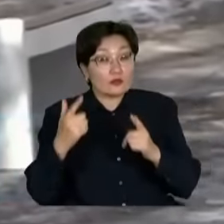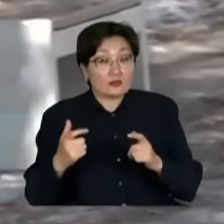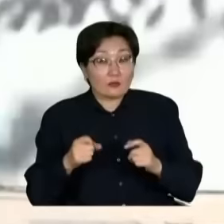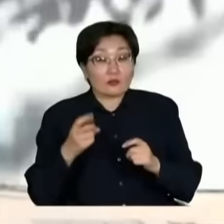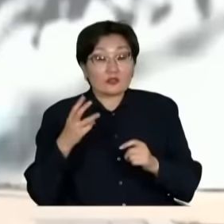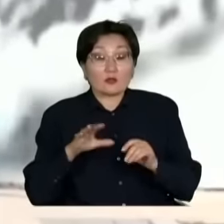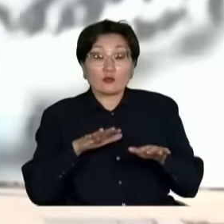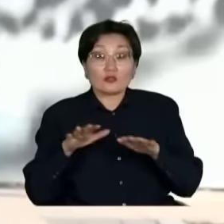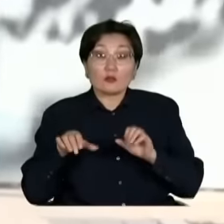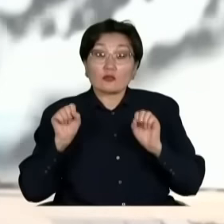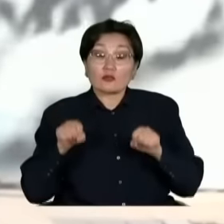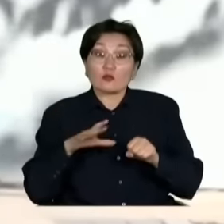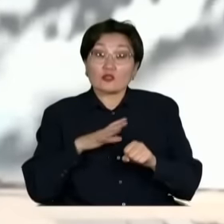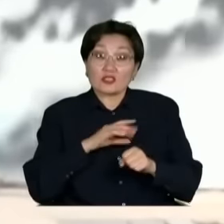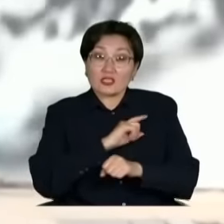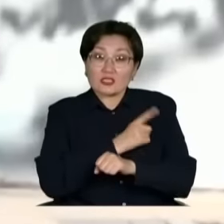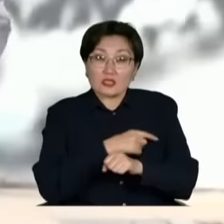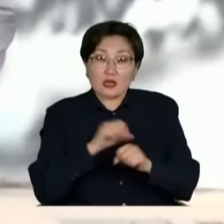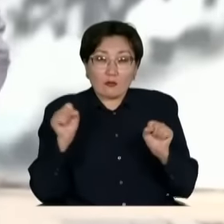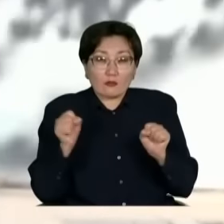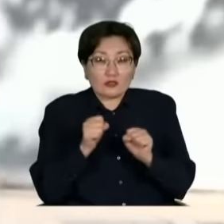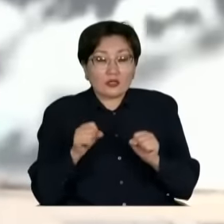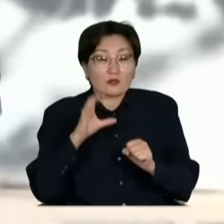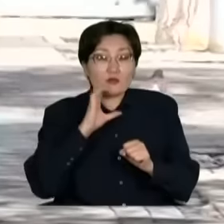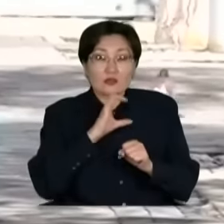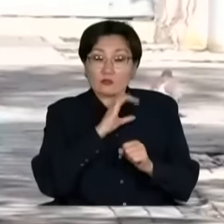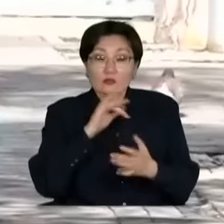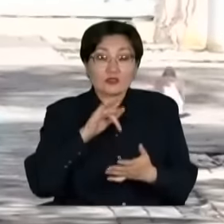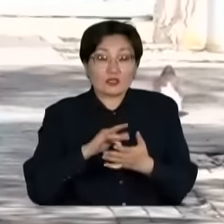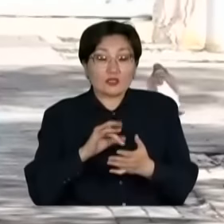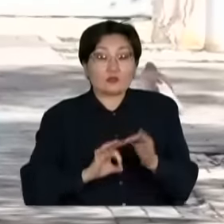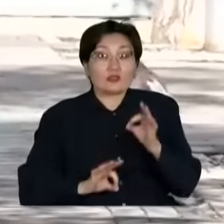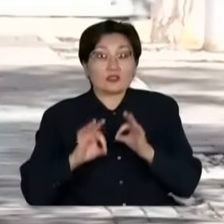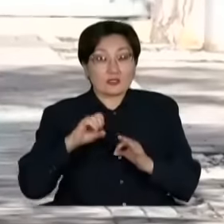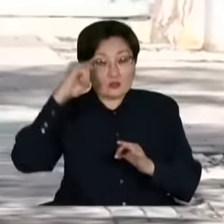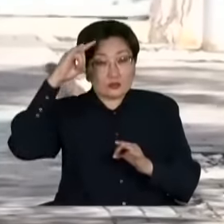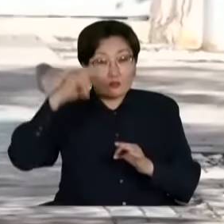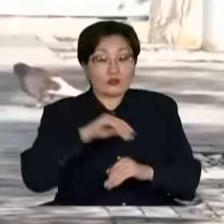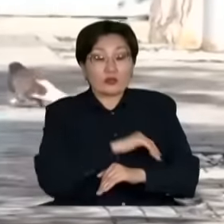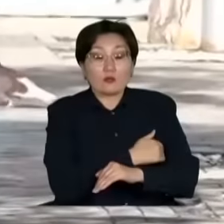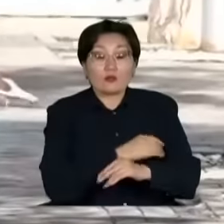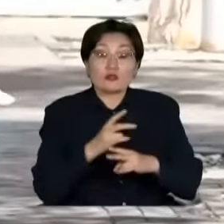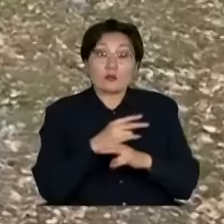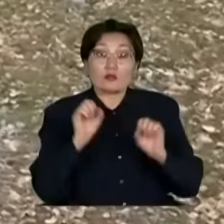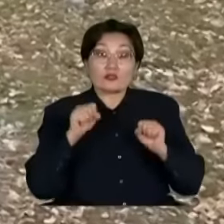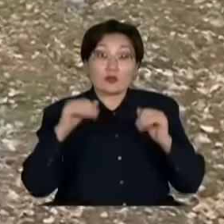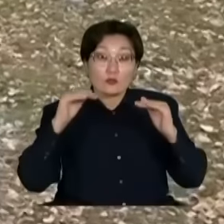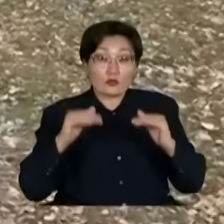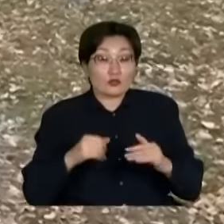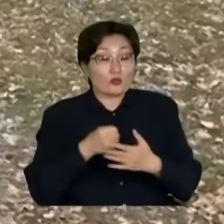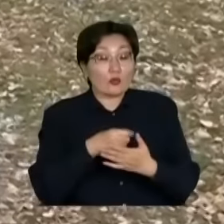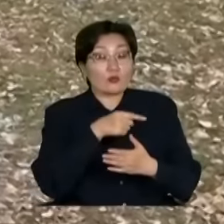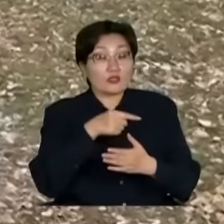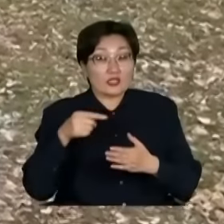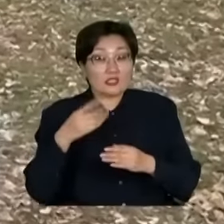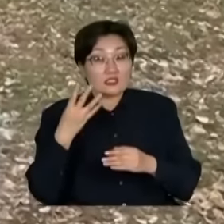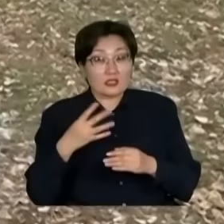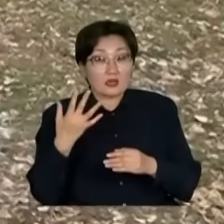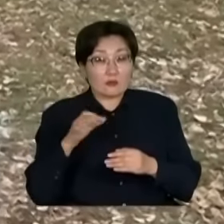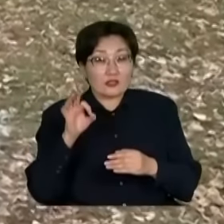некоторых местах могут быть сильные морозы на севере в центре и на востоке страны температура ночью может опуститься до мину